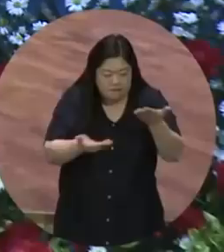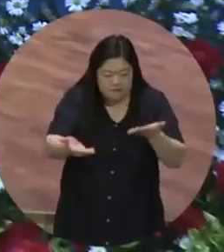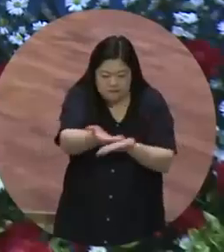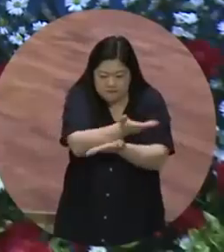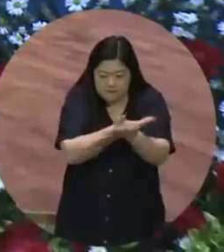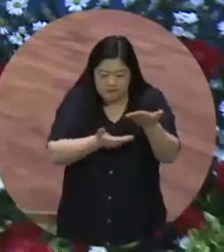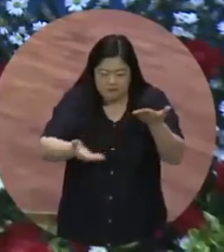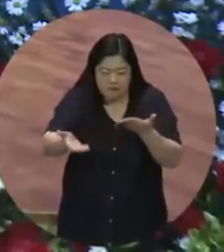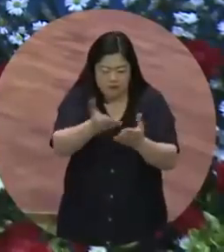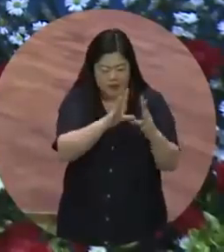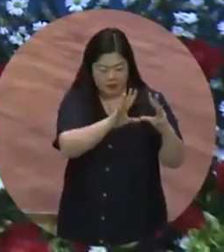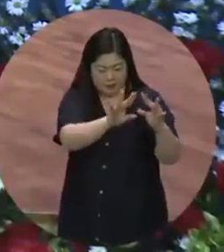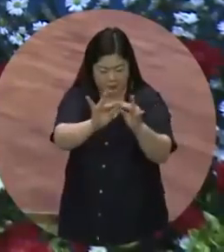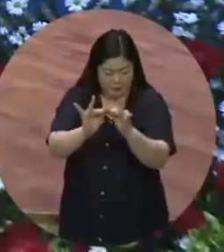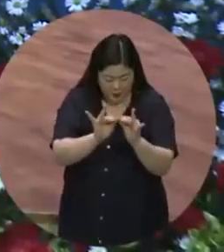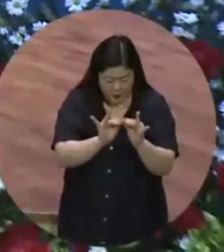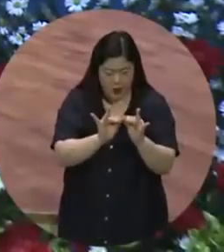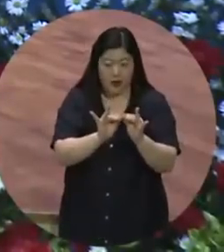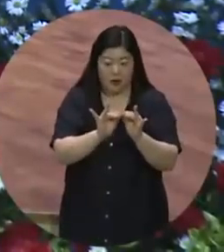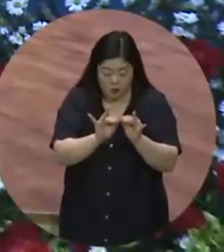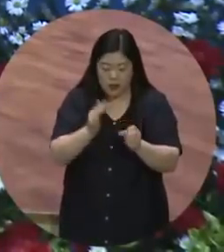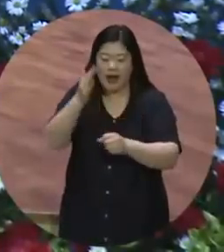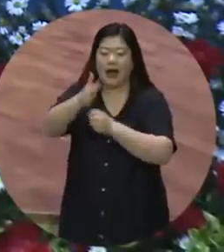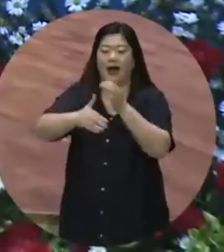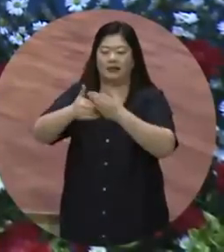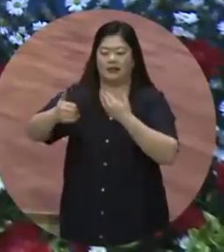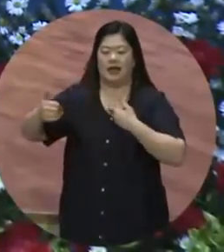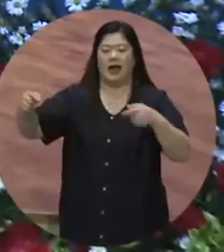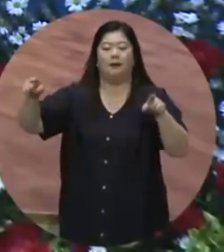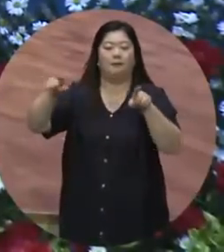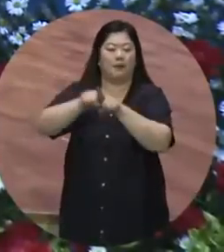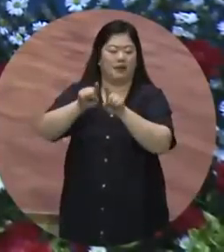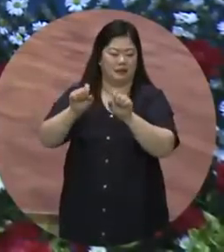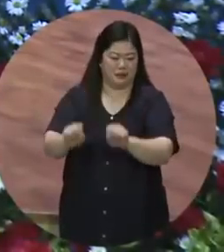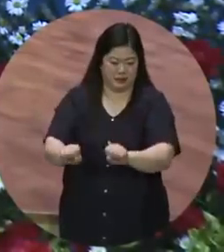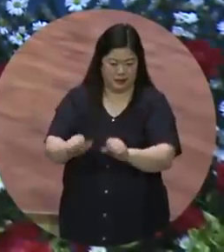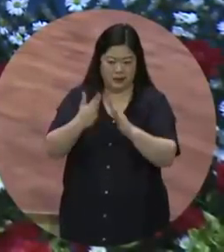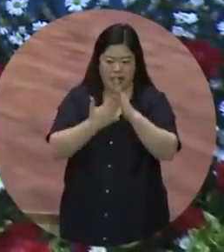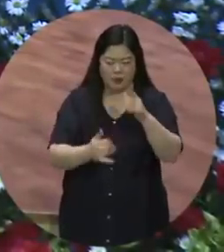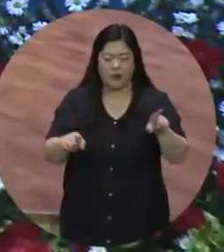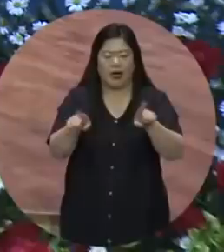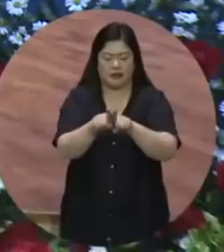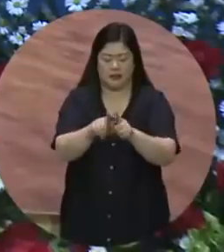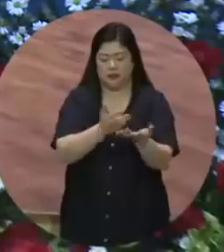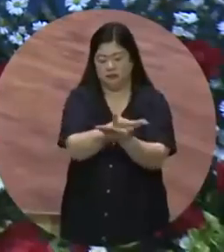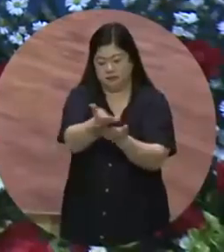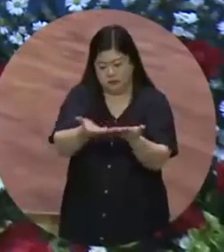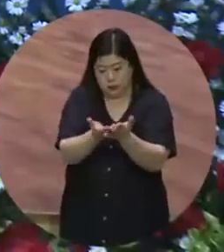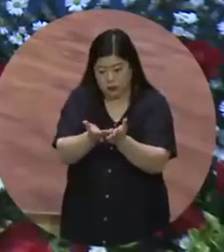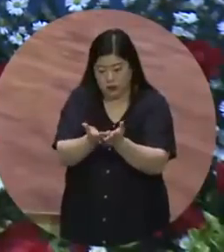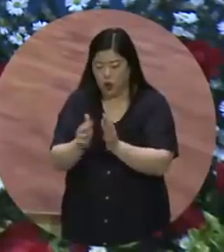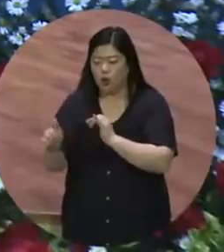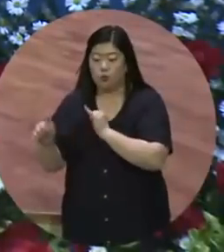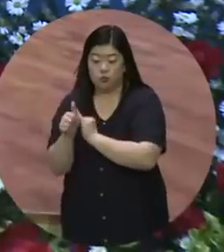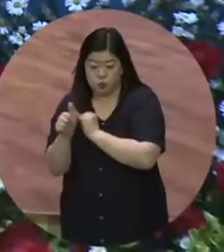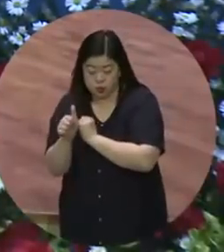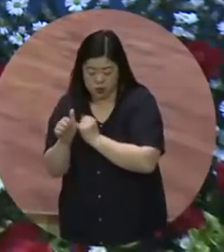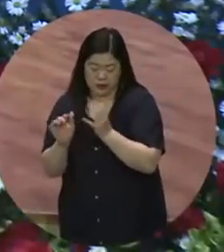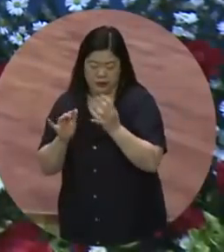영원토록 우리와 함께 하신다는 영적 비밀을 자식들에게 확실하게 심어주란